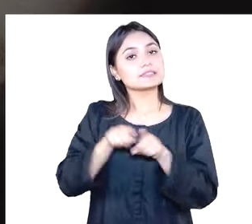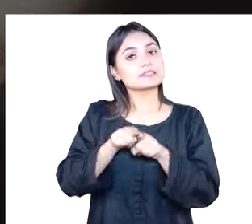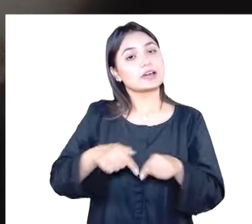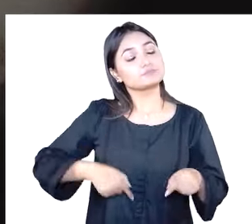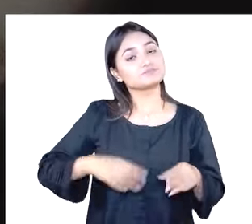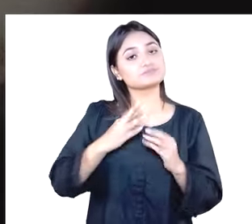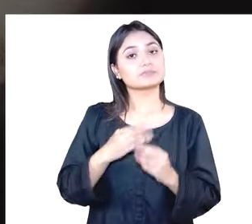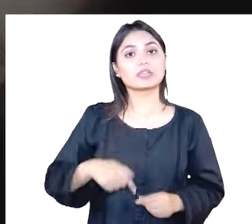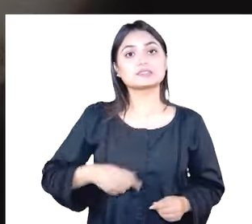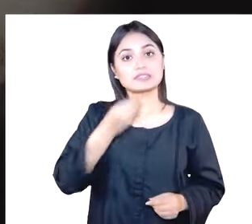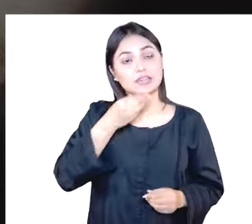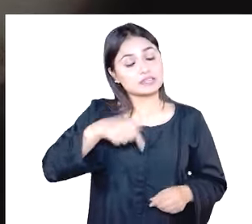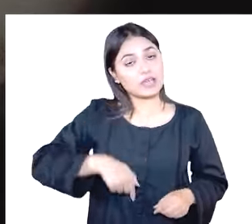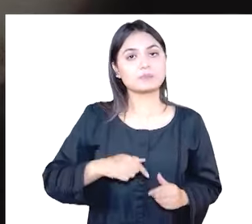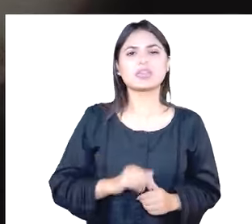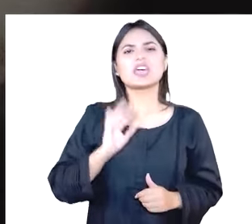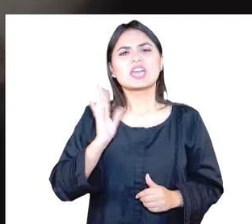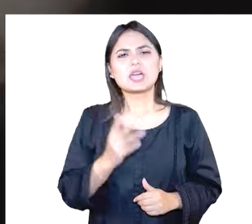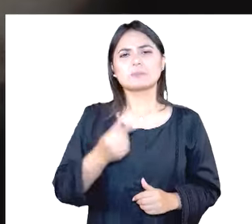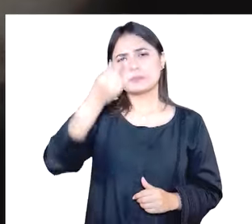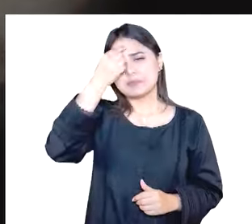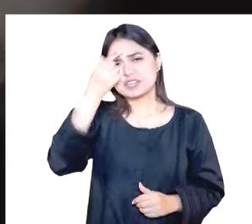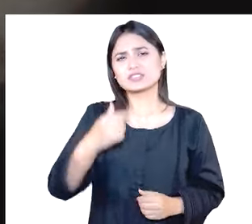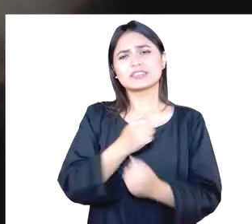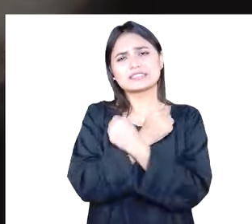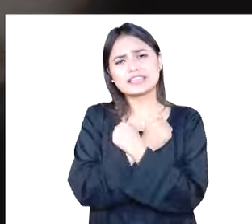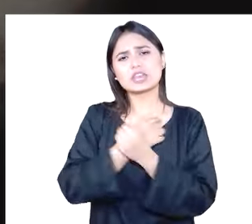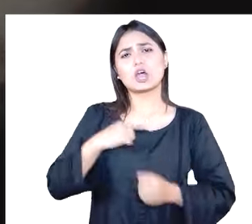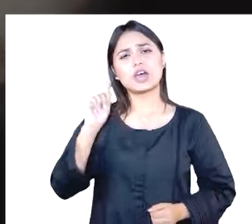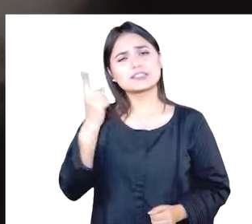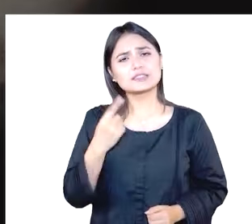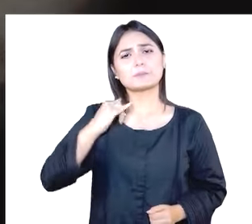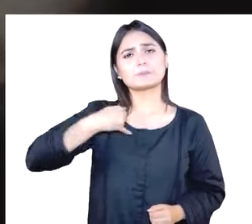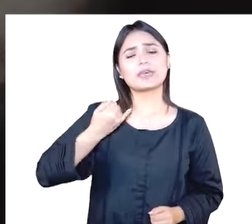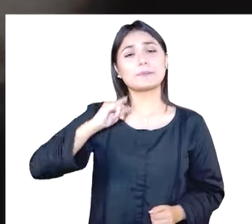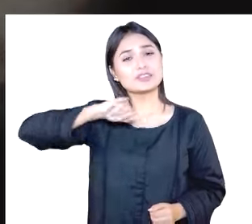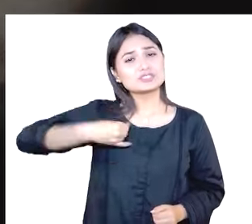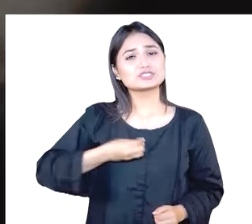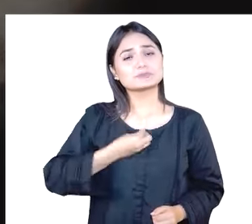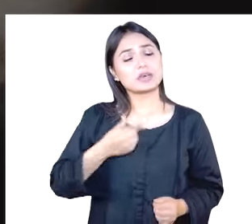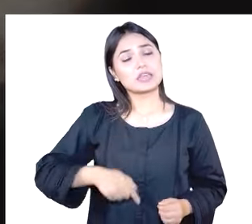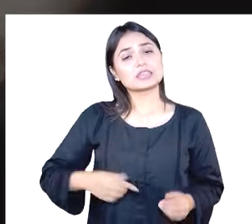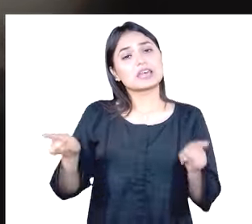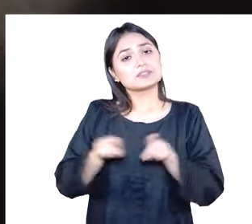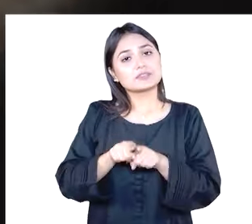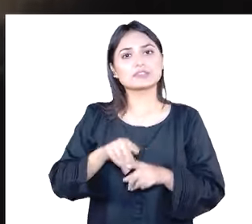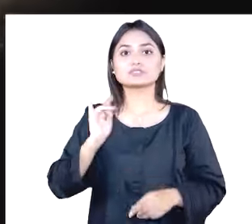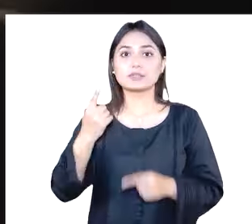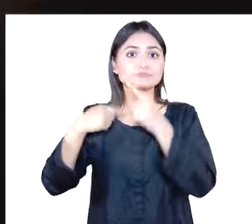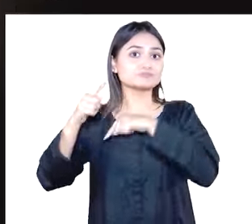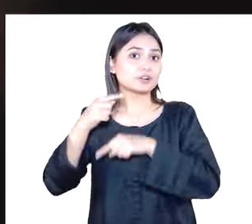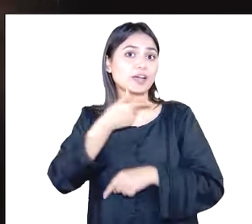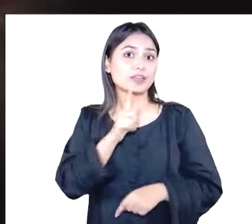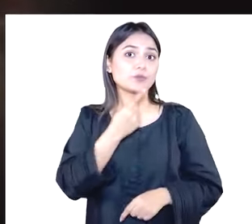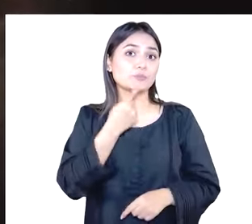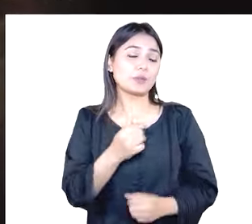हमारे मैदे पर पड़ता है चाहे परेशानी हो तनाव हो या प्यार हर जज्बे का असर हमारे मैदे पर होता है तभी शायद